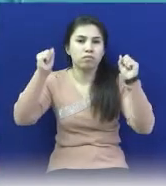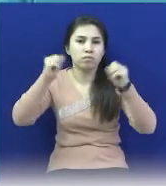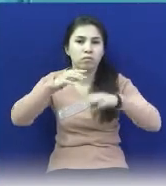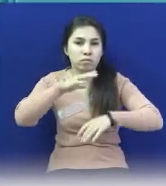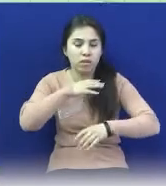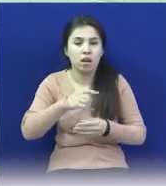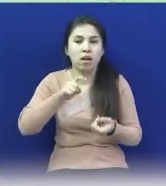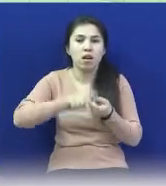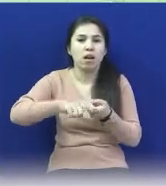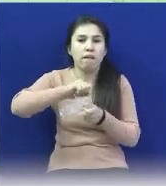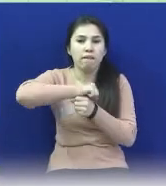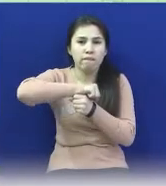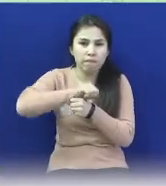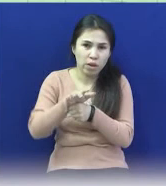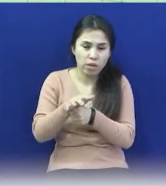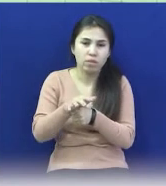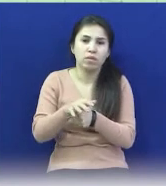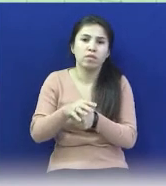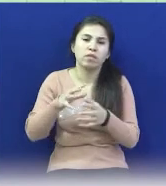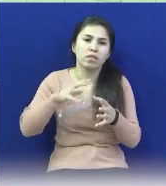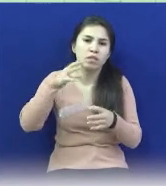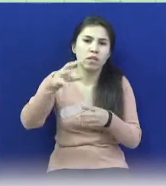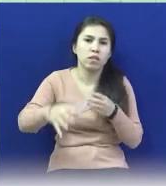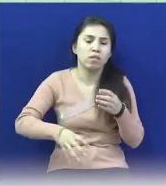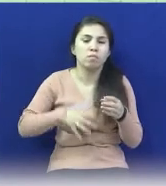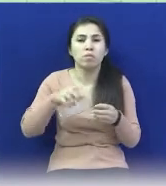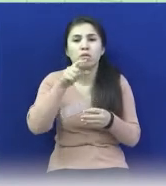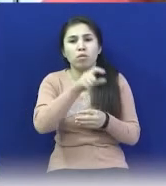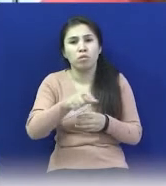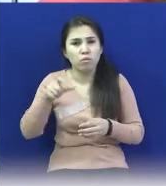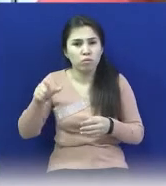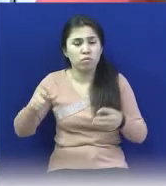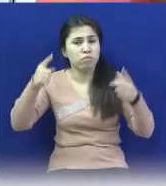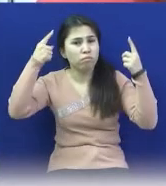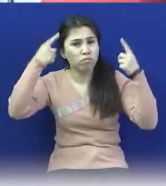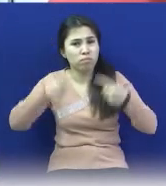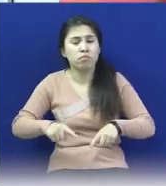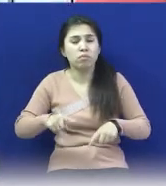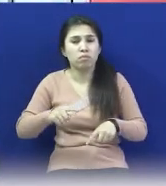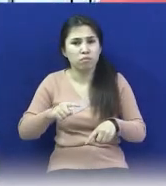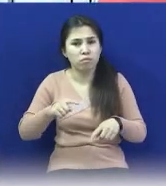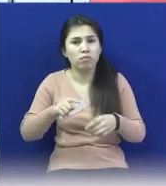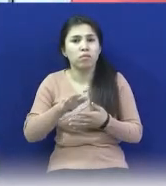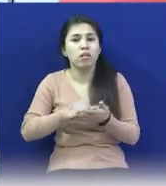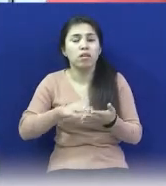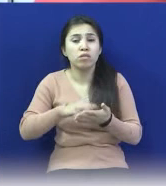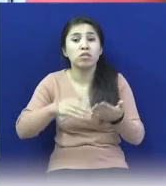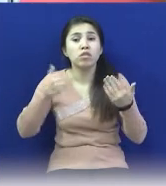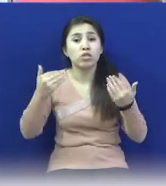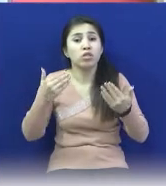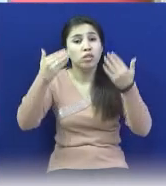методов диагностики и лечения приглашены ведущие специалисты Казахстана, России, Украины и Южной Кореи. Организована